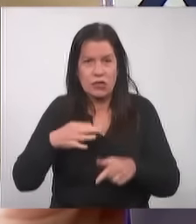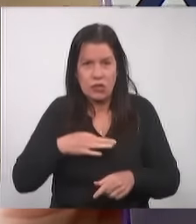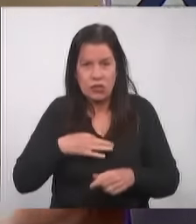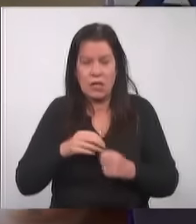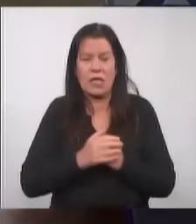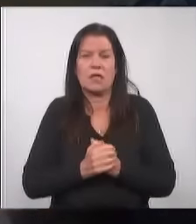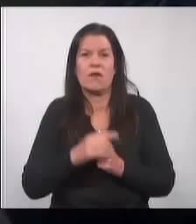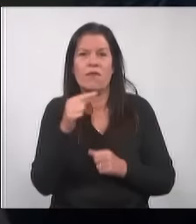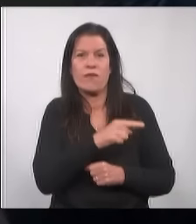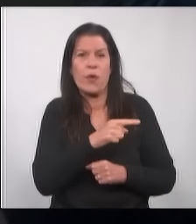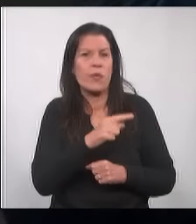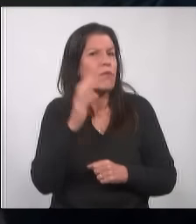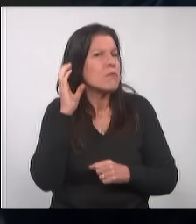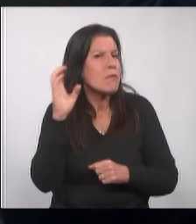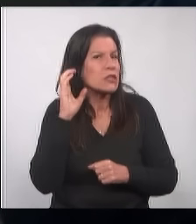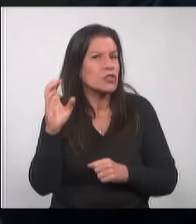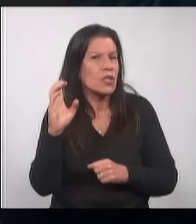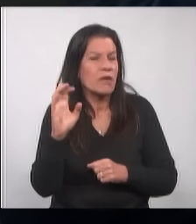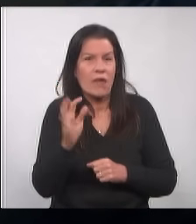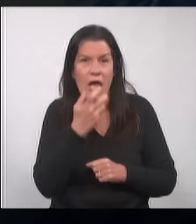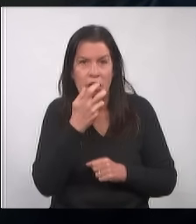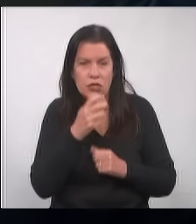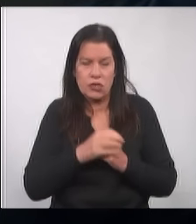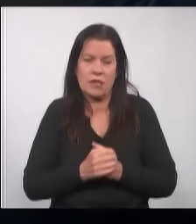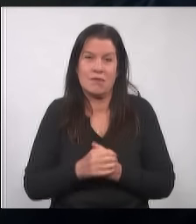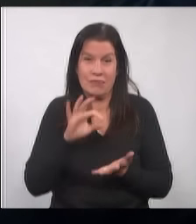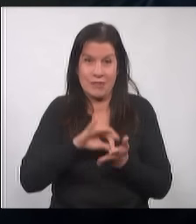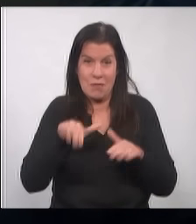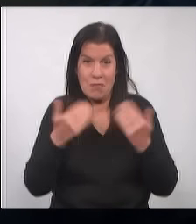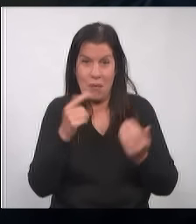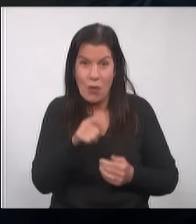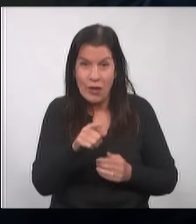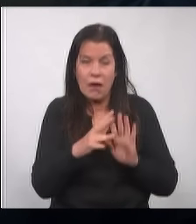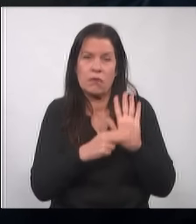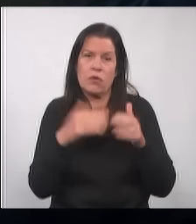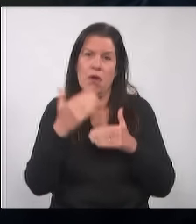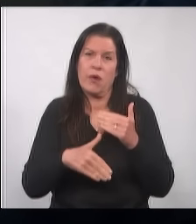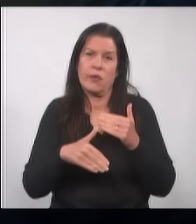בקשר. באותו בוקר זו התמונה האחרונה שלנו. יצאנו ביחד, אבל